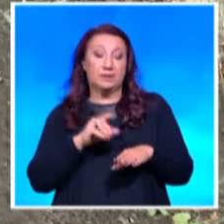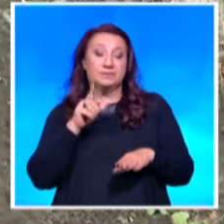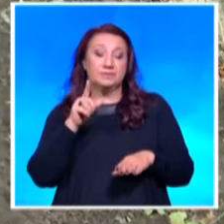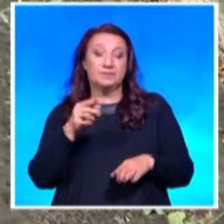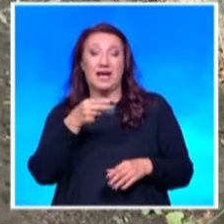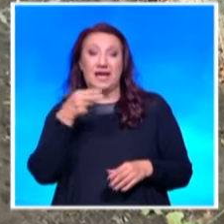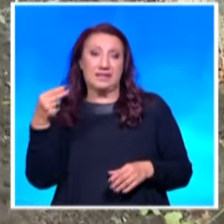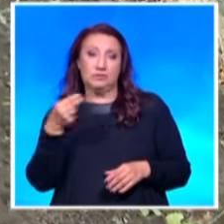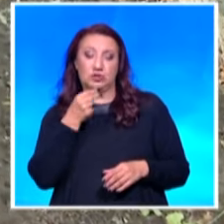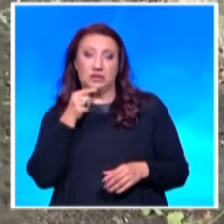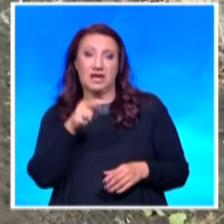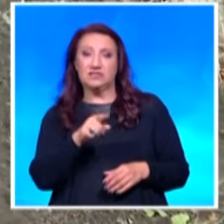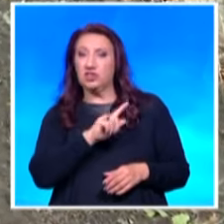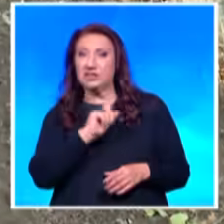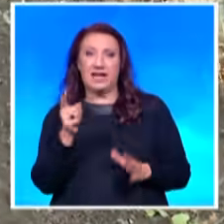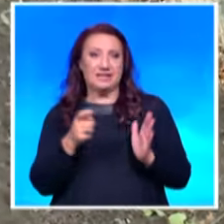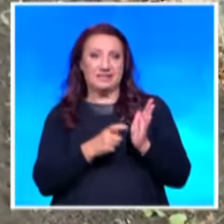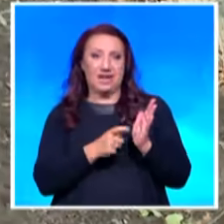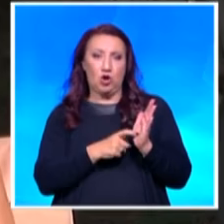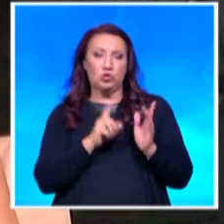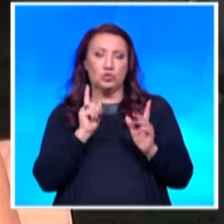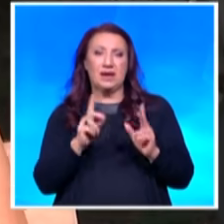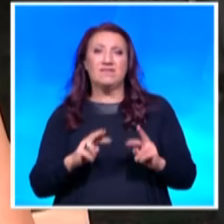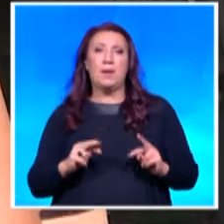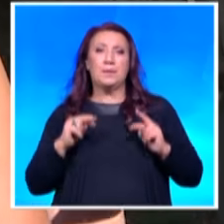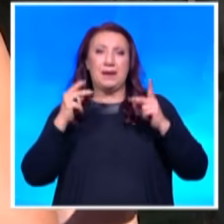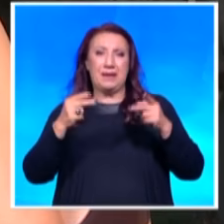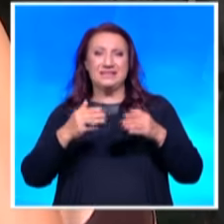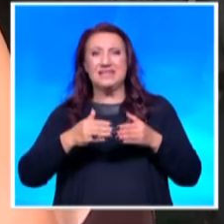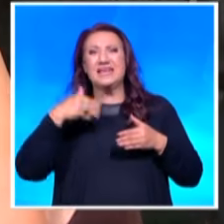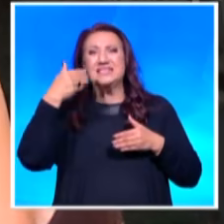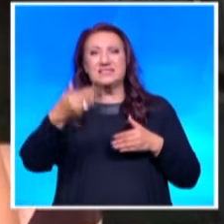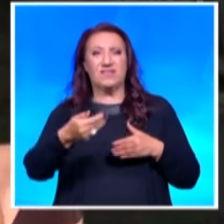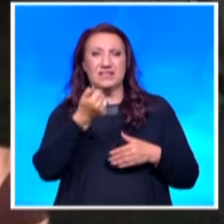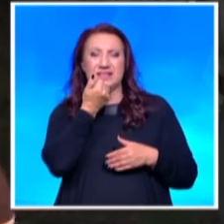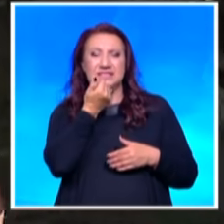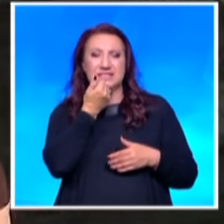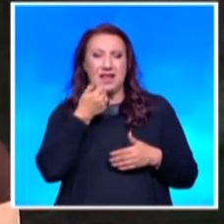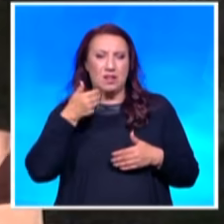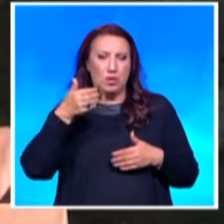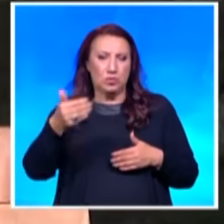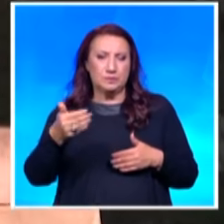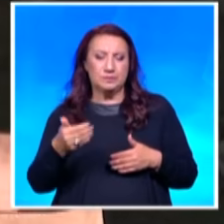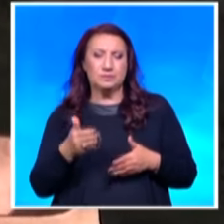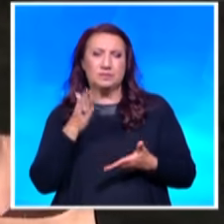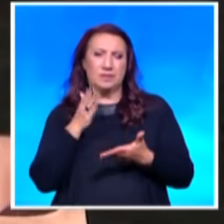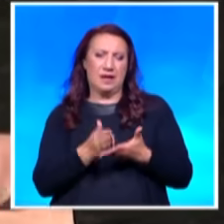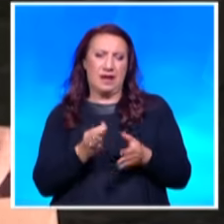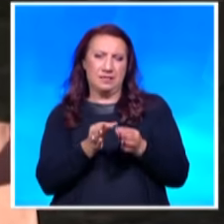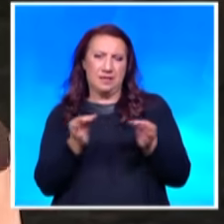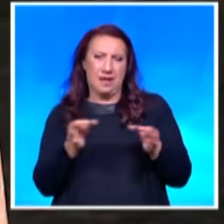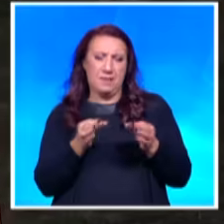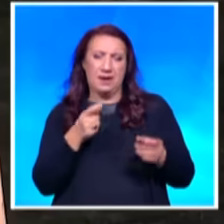да се изведе извън селото, за което обещаха съдействие. Крайната мерка е да се изземат с